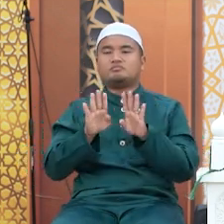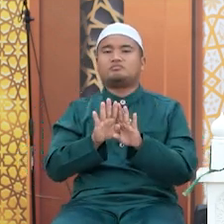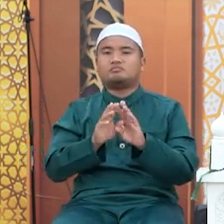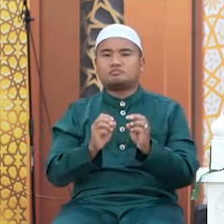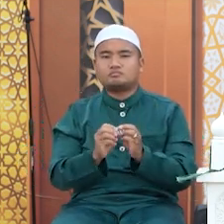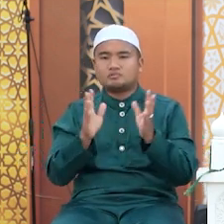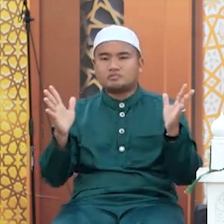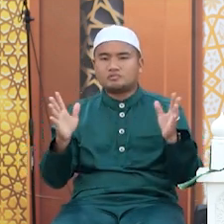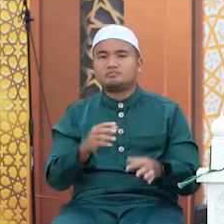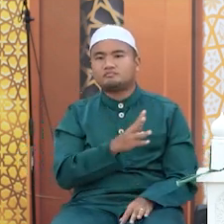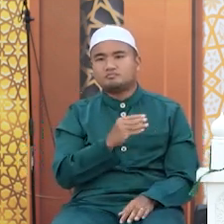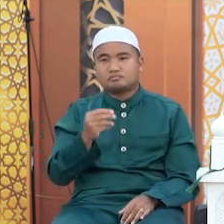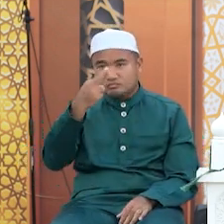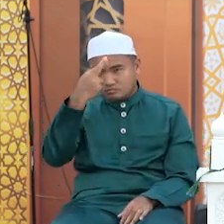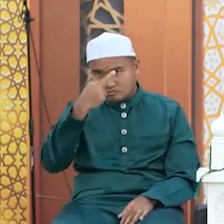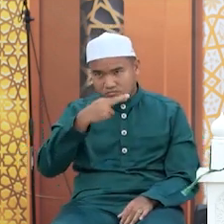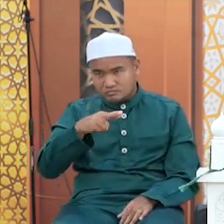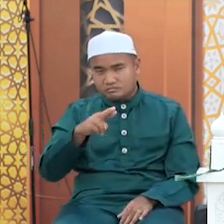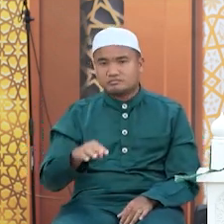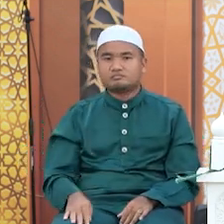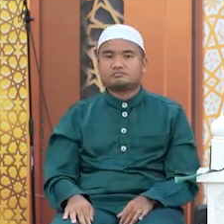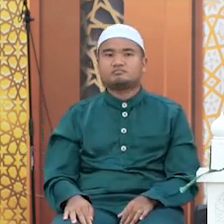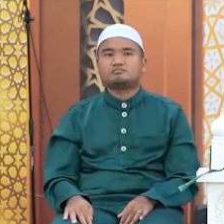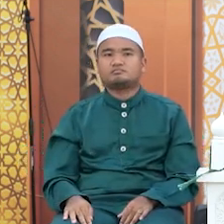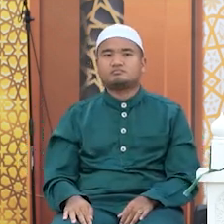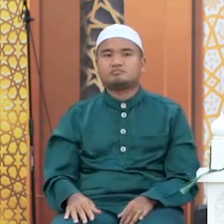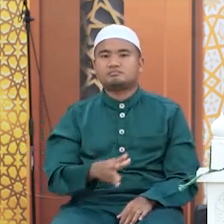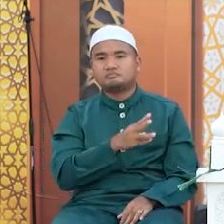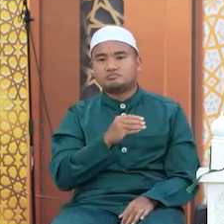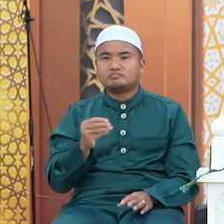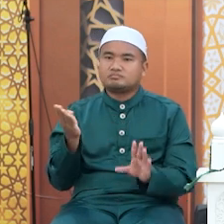Rahmat, maka terbukti kita tengok